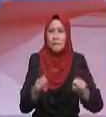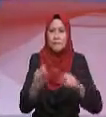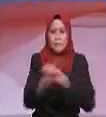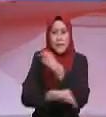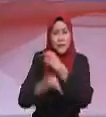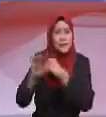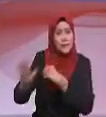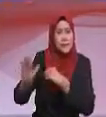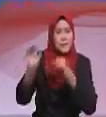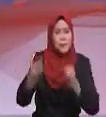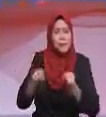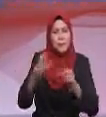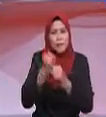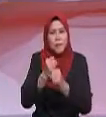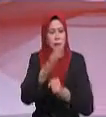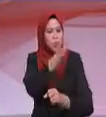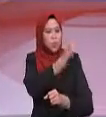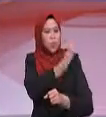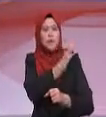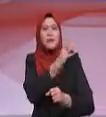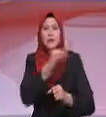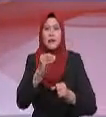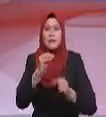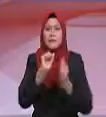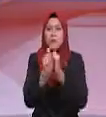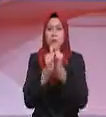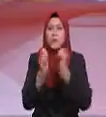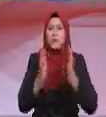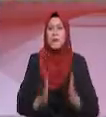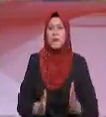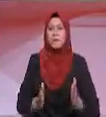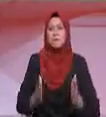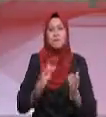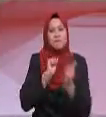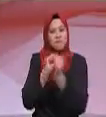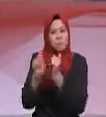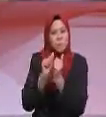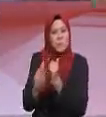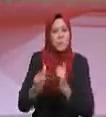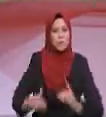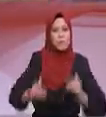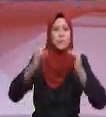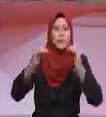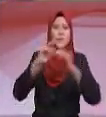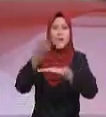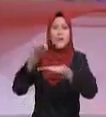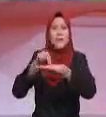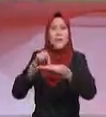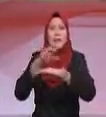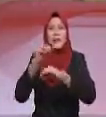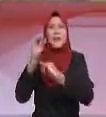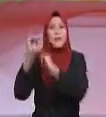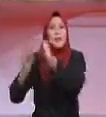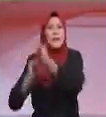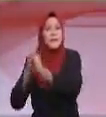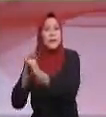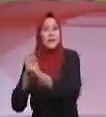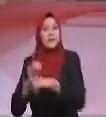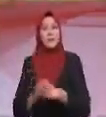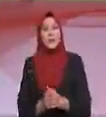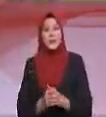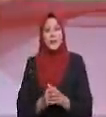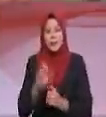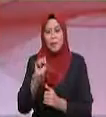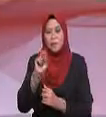tersebut yang banyak melahirkan jurulatih dan atlet yang sentiasa mewarnai sukan di peringkat nasional dan antarabangsa.